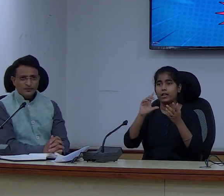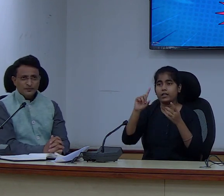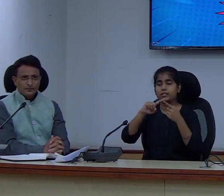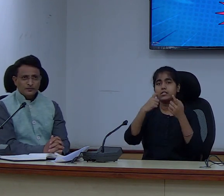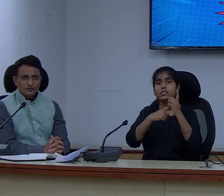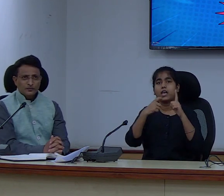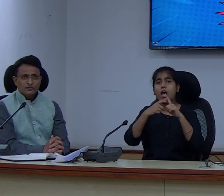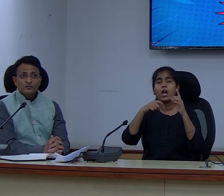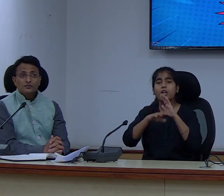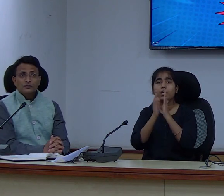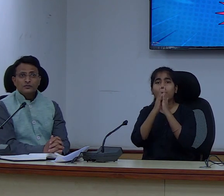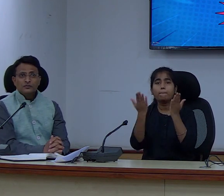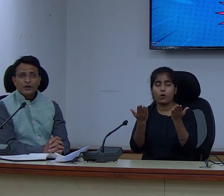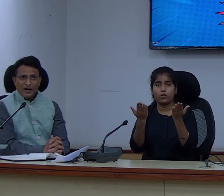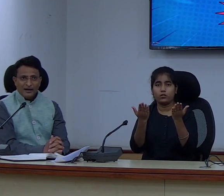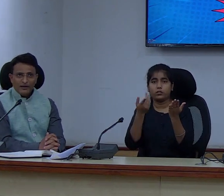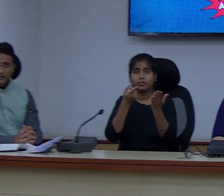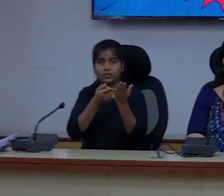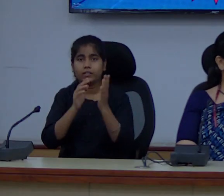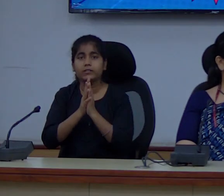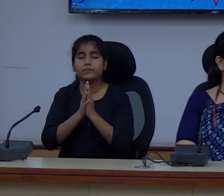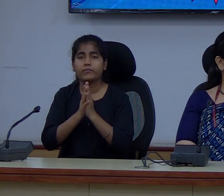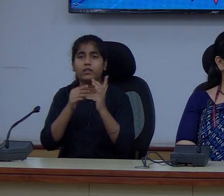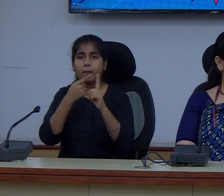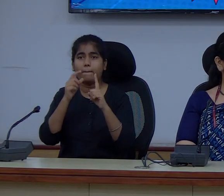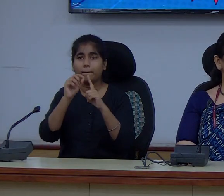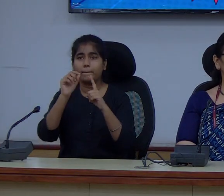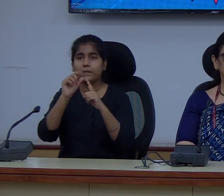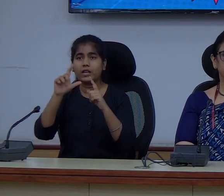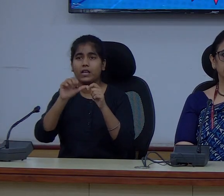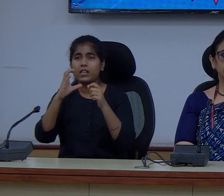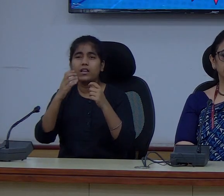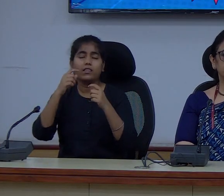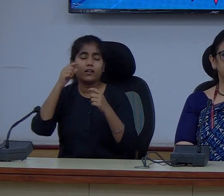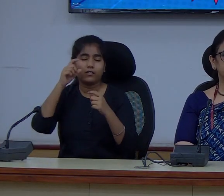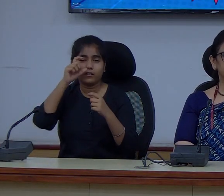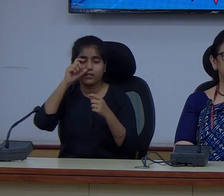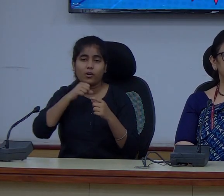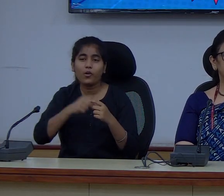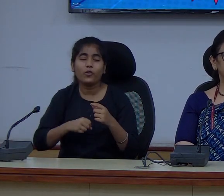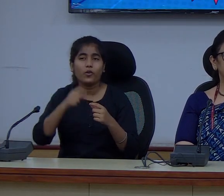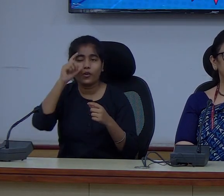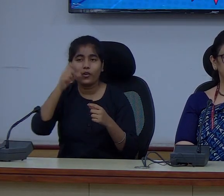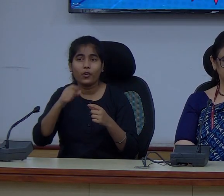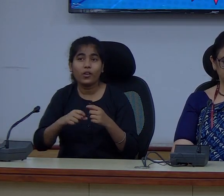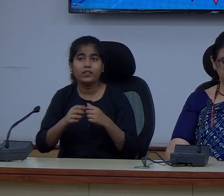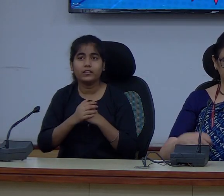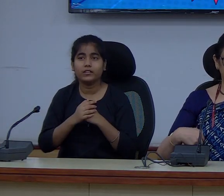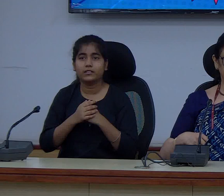है। हाउ वी विल केम टू नो आउट दिस, जो हमने किया वो सही है या गलत है? देखिए, हमारी एनसीईआरटी की पाठ्य पुस्तकों में अक्सर